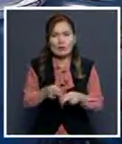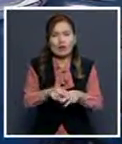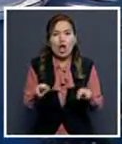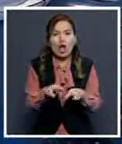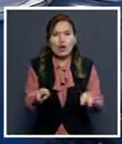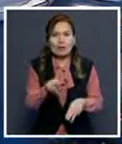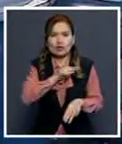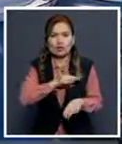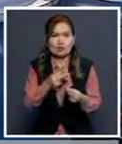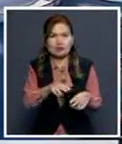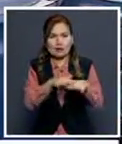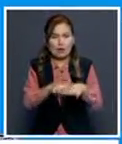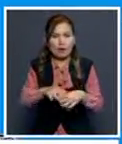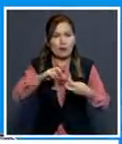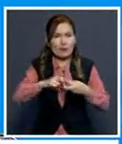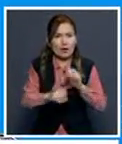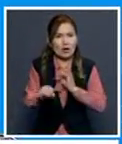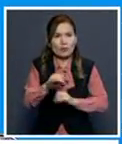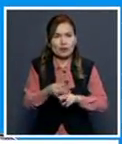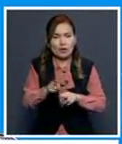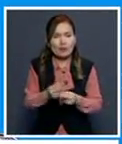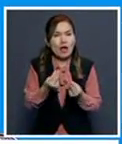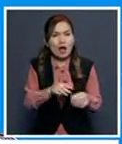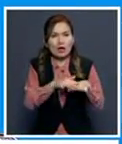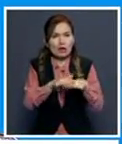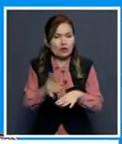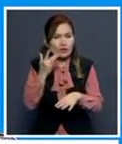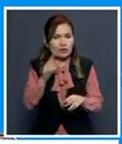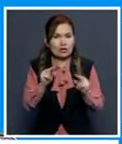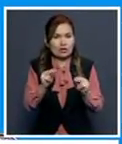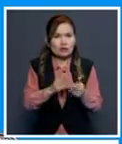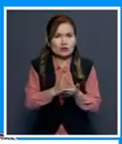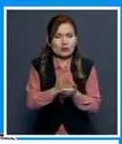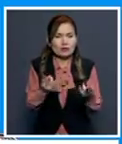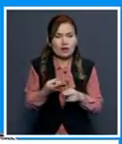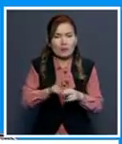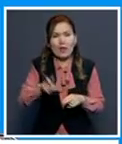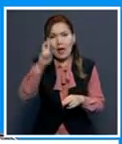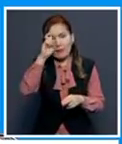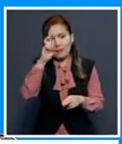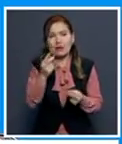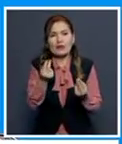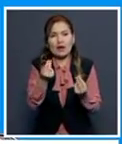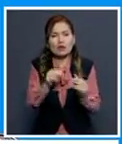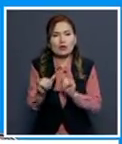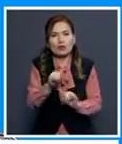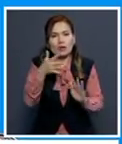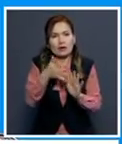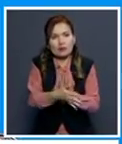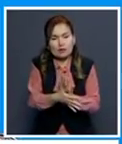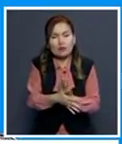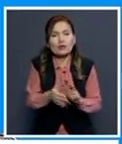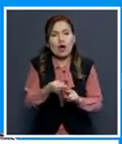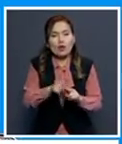жобаларын қаржыландыру мәселесін көтерді. Қаржыландыру ашық және түсінікті болуы шарт, өйткені мемлекет қаржысының қайда жұмсалып жатқанын халық біліп отыруы